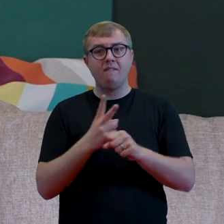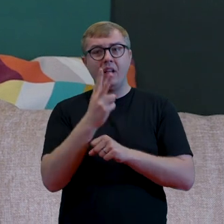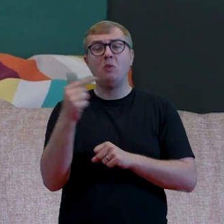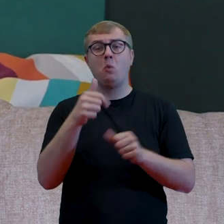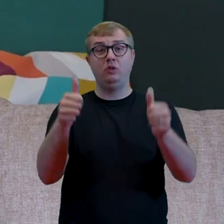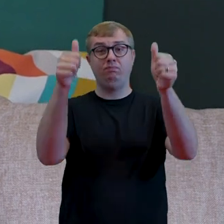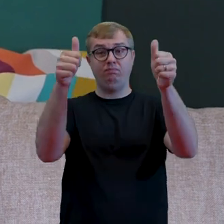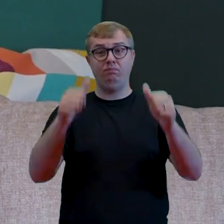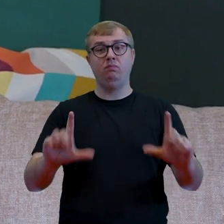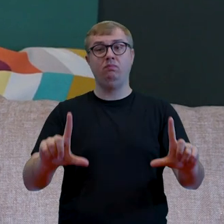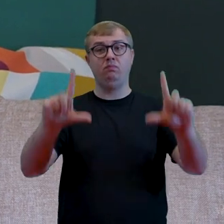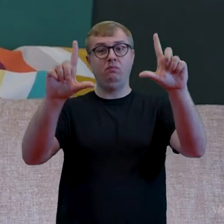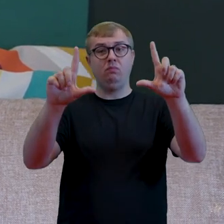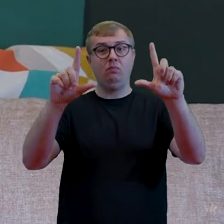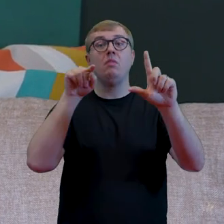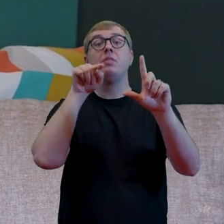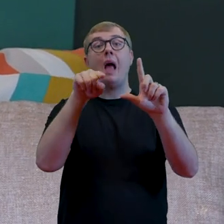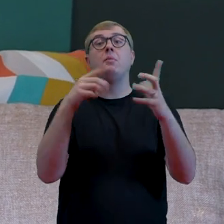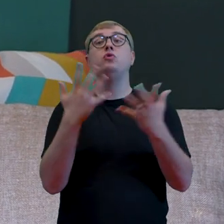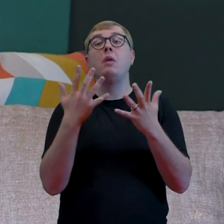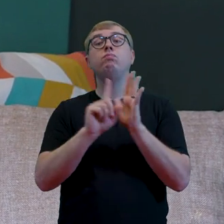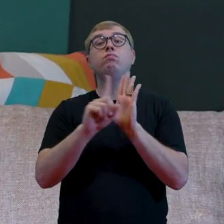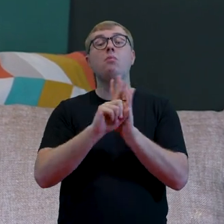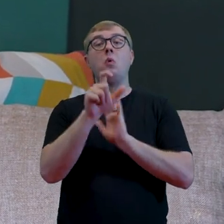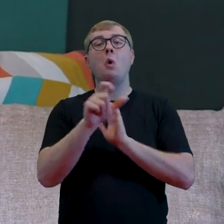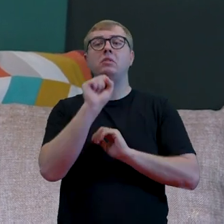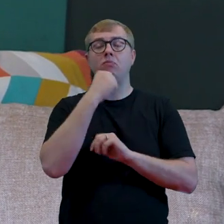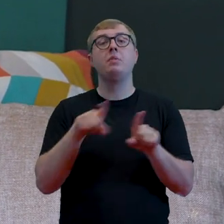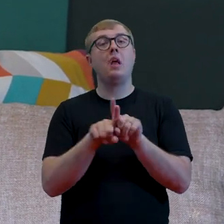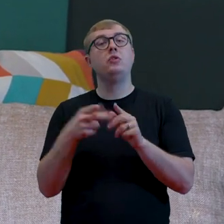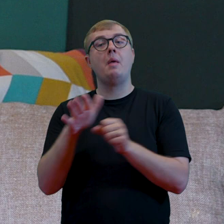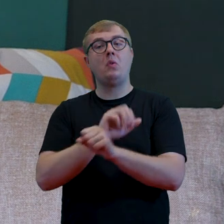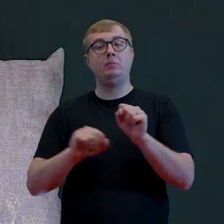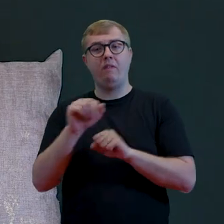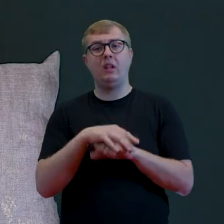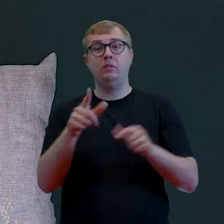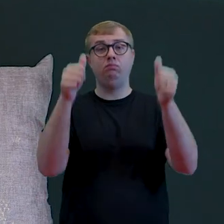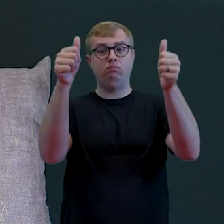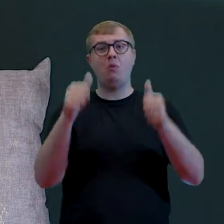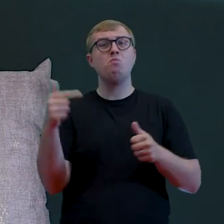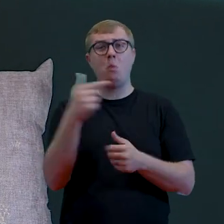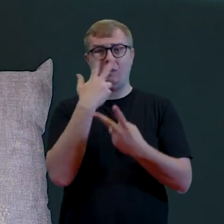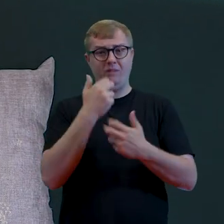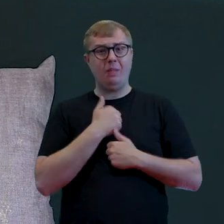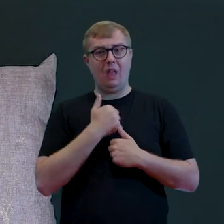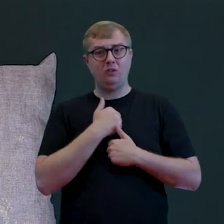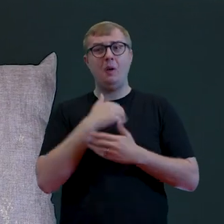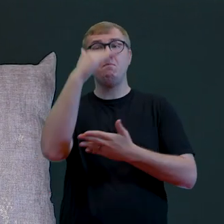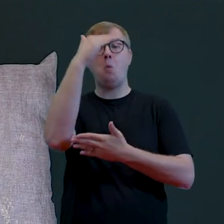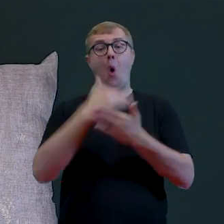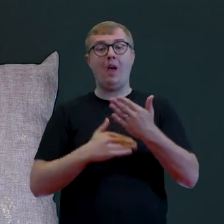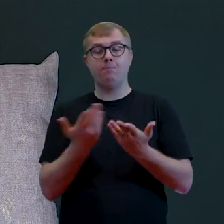wejściem to musicie ją tak wywiesić żeby ona była tam gdzie idą seniorzy i niepełnosprawną taka wlotka musi być widoczna